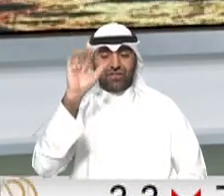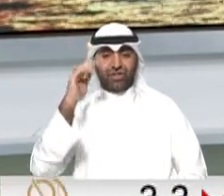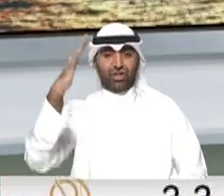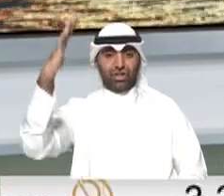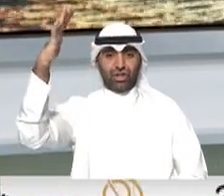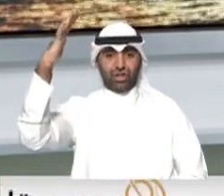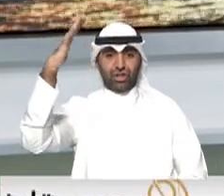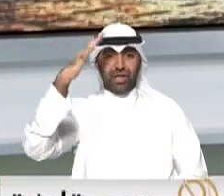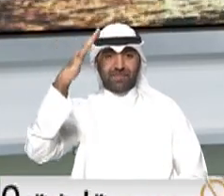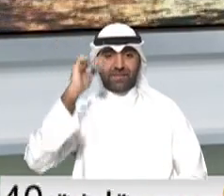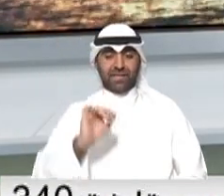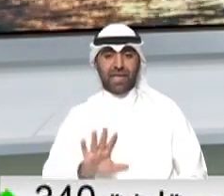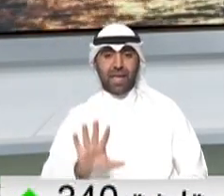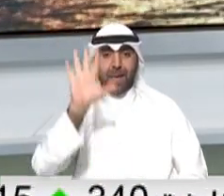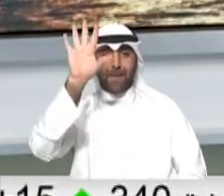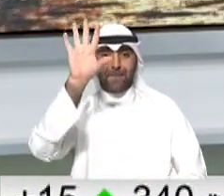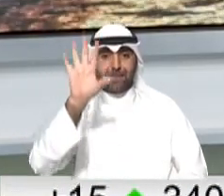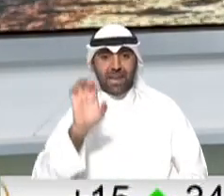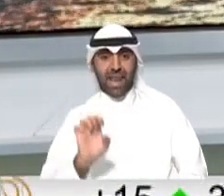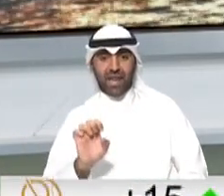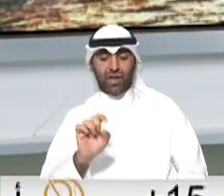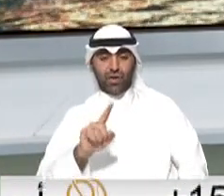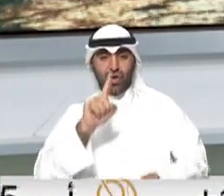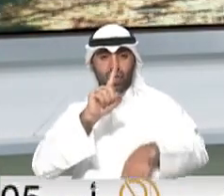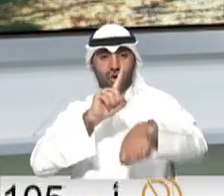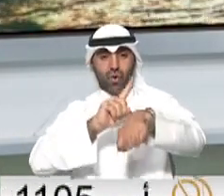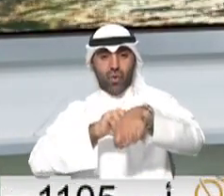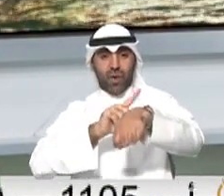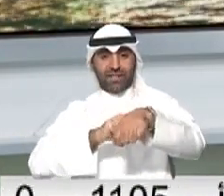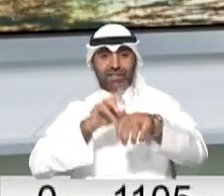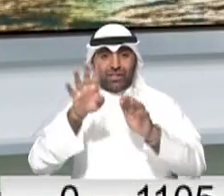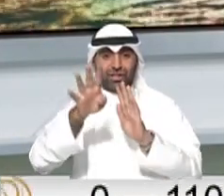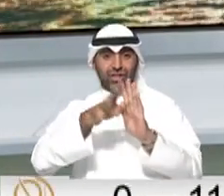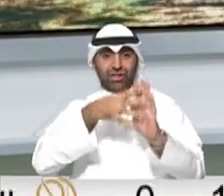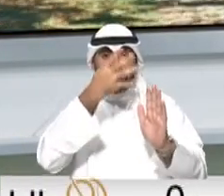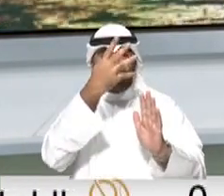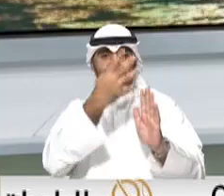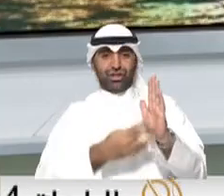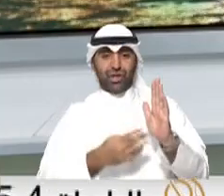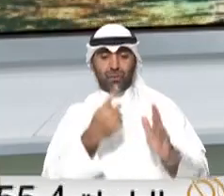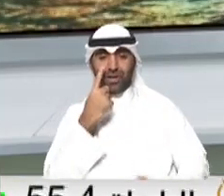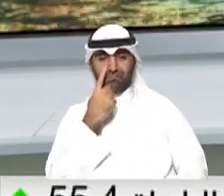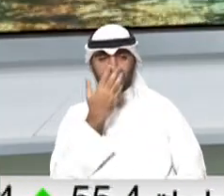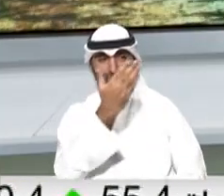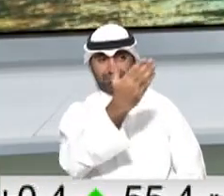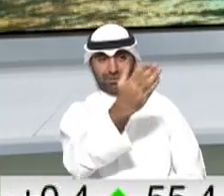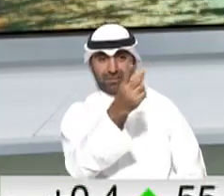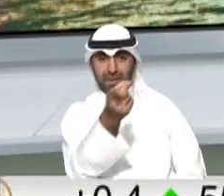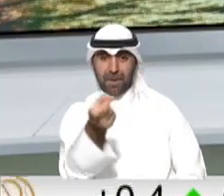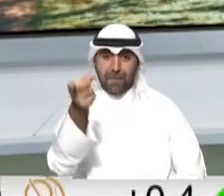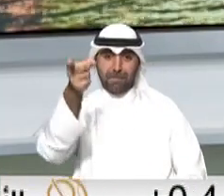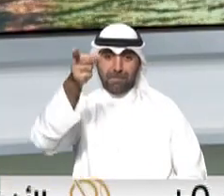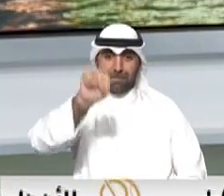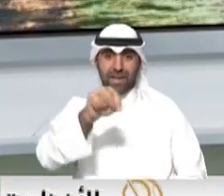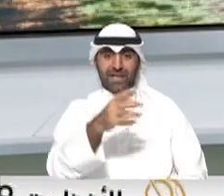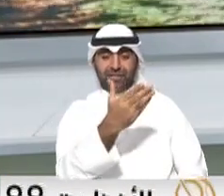الساعة 4:34 دقيقة موعد شروق الشمس، الساعة 5:53 موعد أذان المغرب،